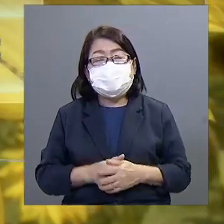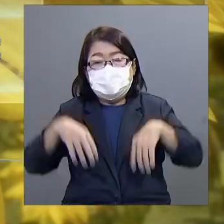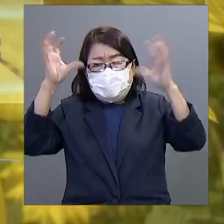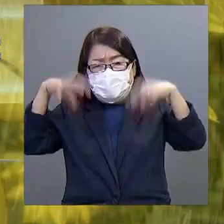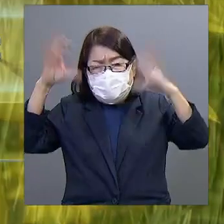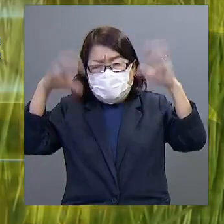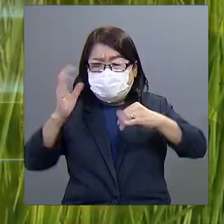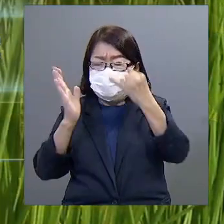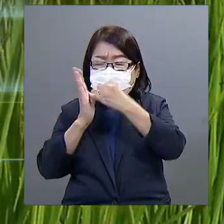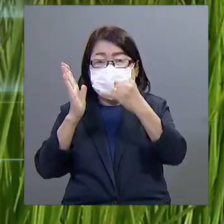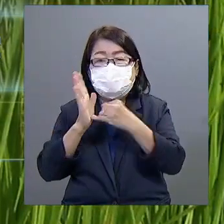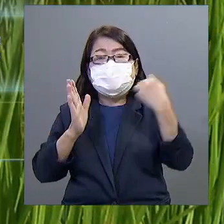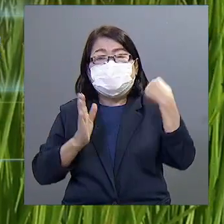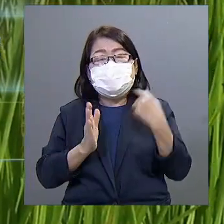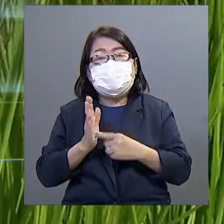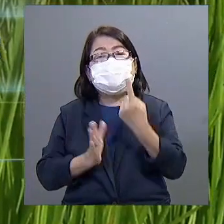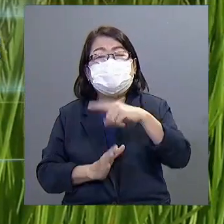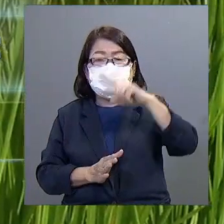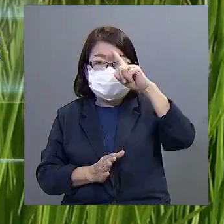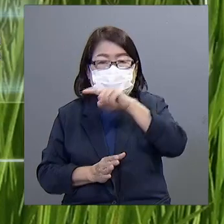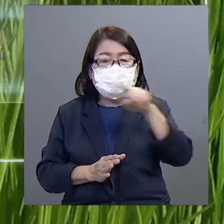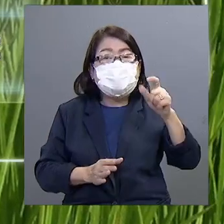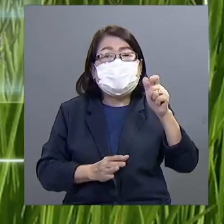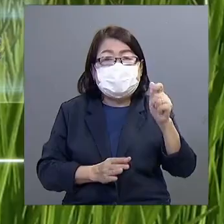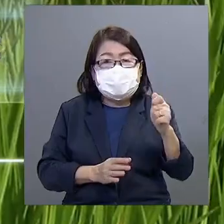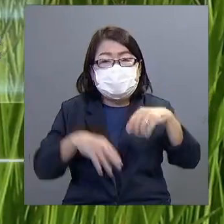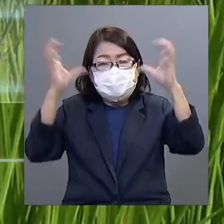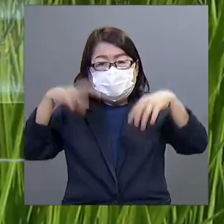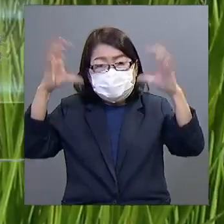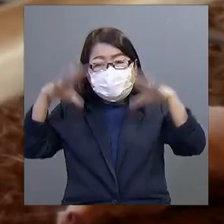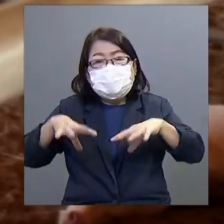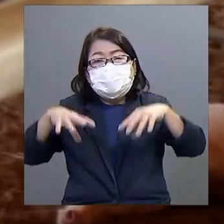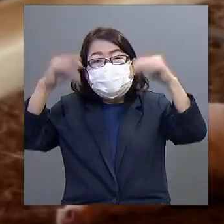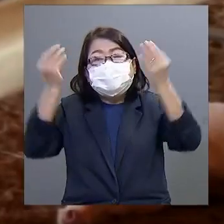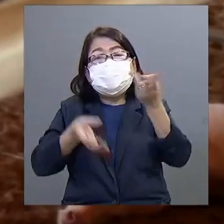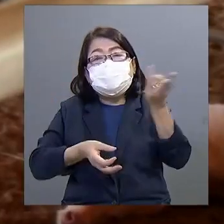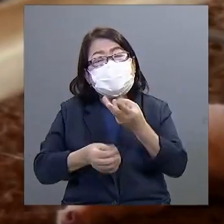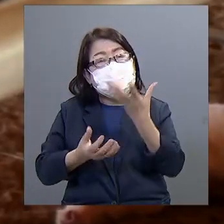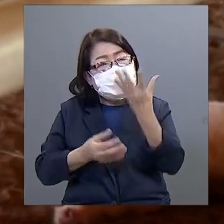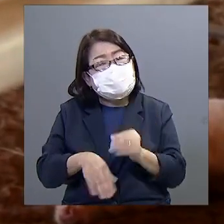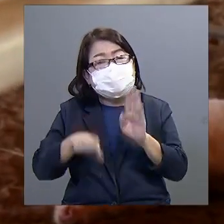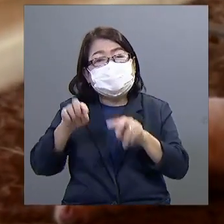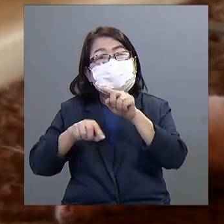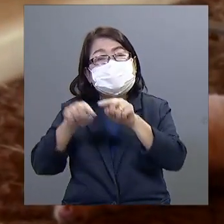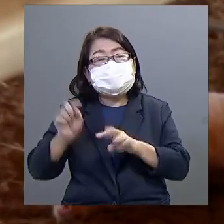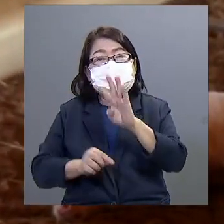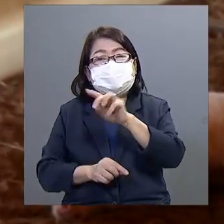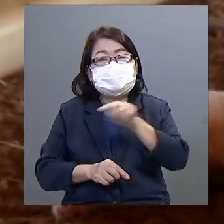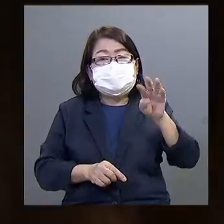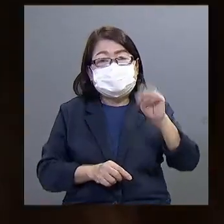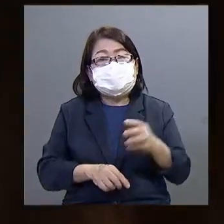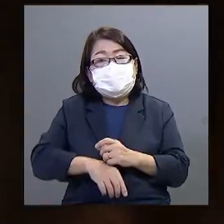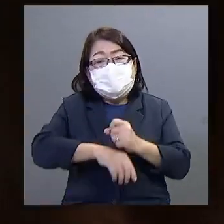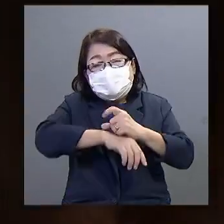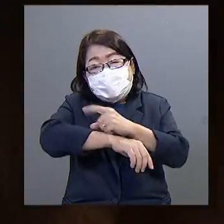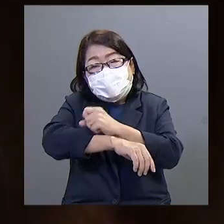งในชวระหวงวัเสาถึวันนัคารมีฝนจะลดลงหอ 30-40% ของพ้นที่ในชรดูฟนนี้ Μอะไร proclaimed และสัสตต่ๆเช